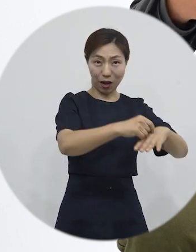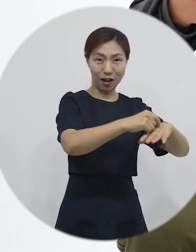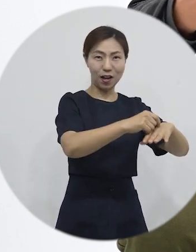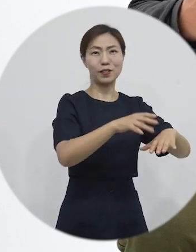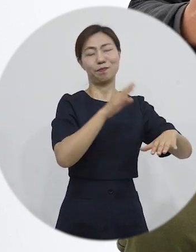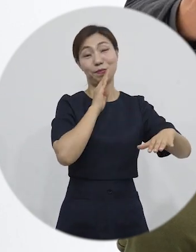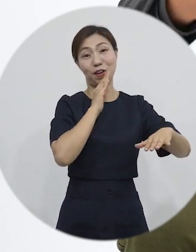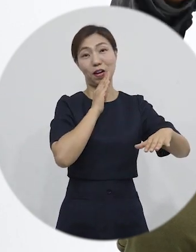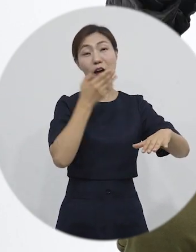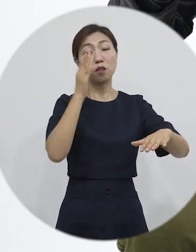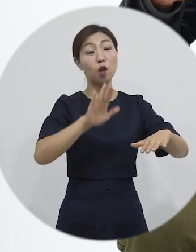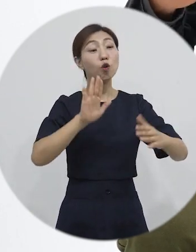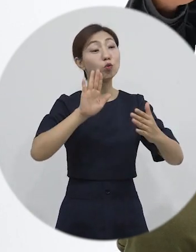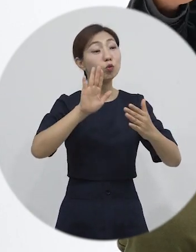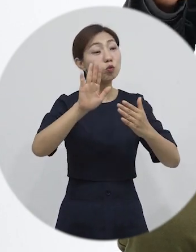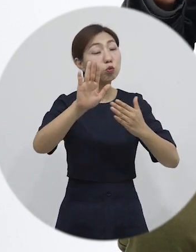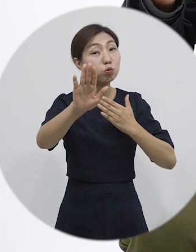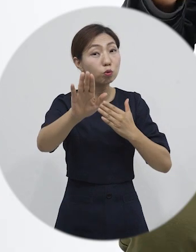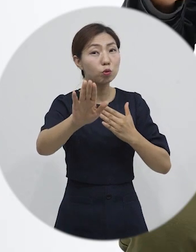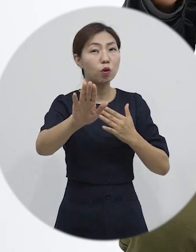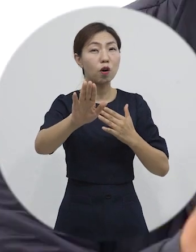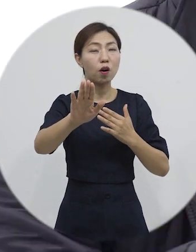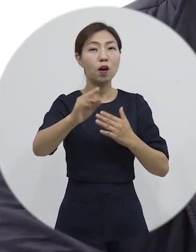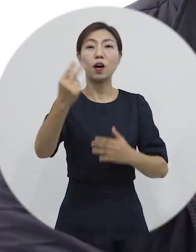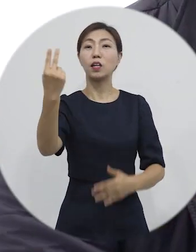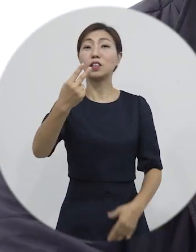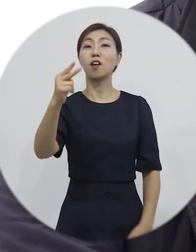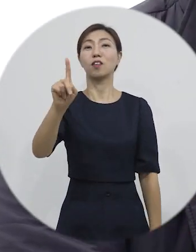만들었으나 그 이후에